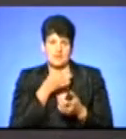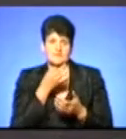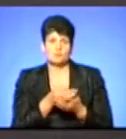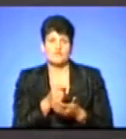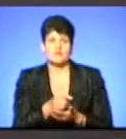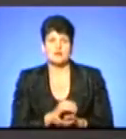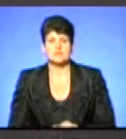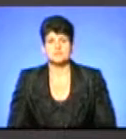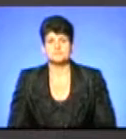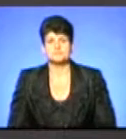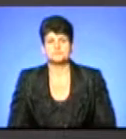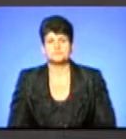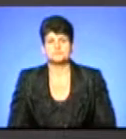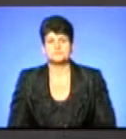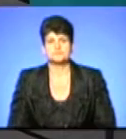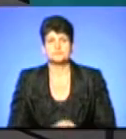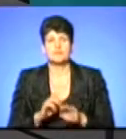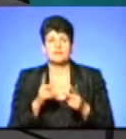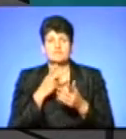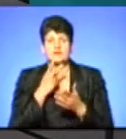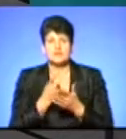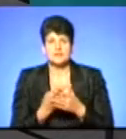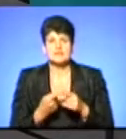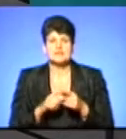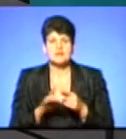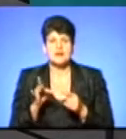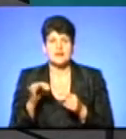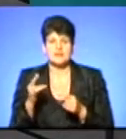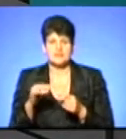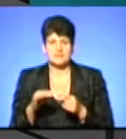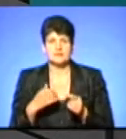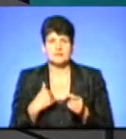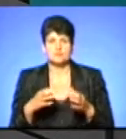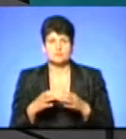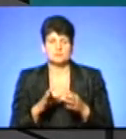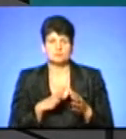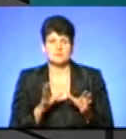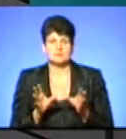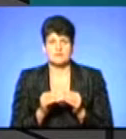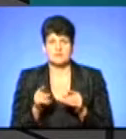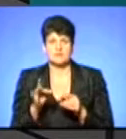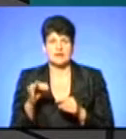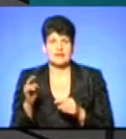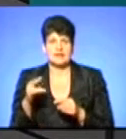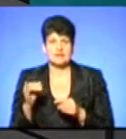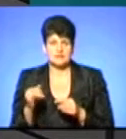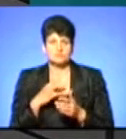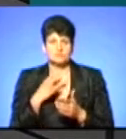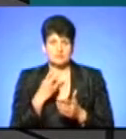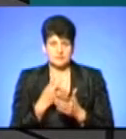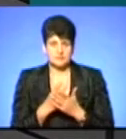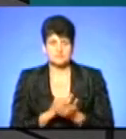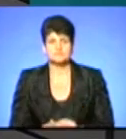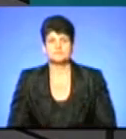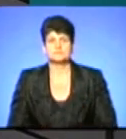адміністративної відповідальності. Ну, власне, як виглядають ці рейди? Наша знімальна група була з вами в такому рейді. Зараз подивимося. Прошу